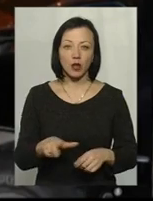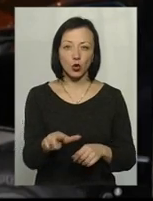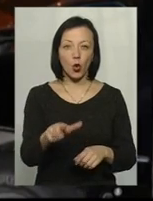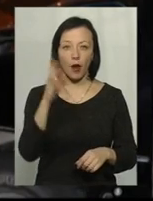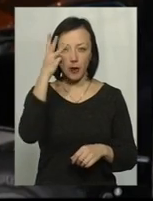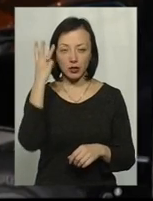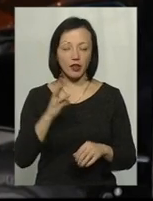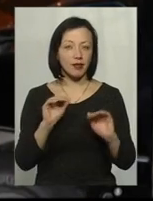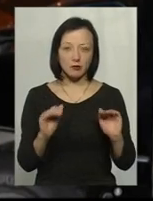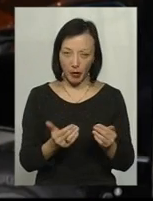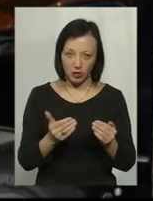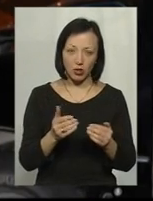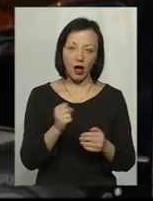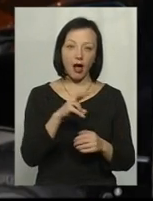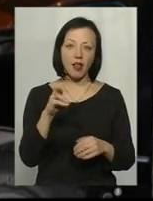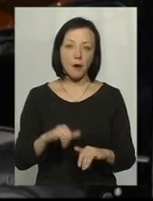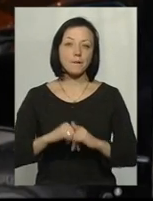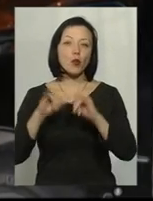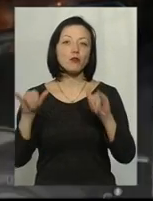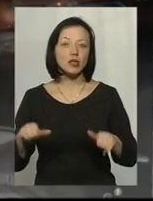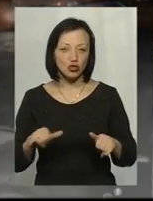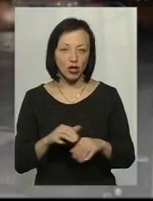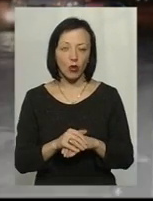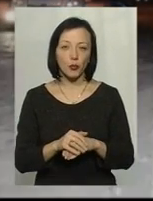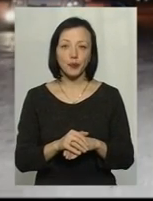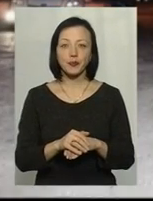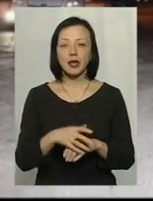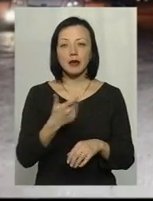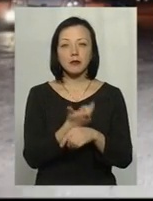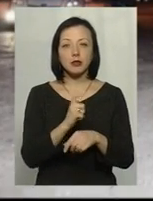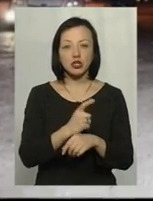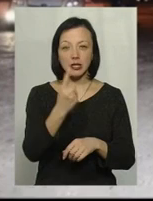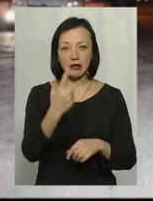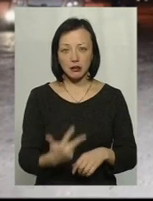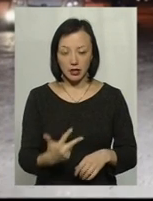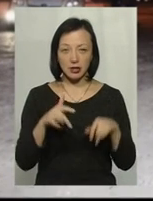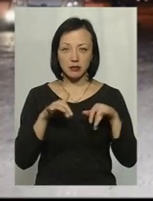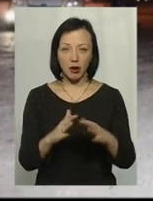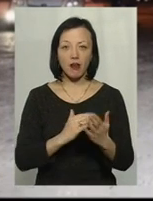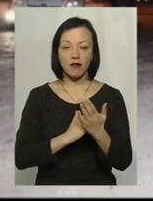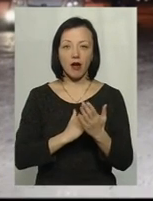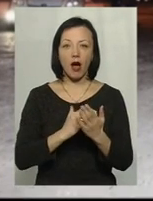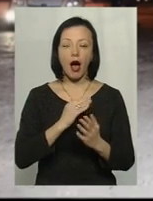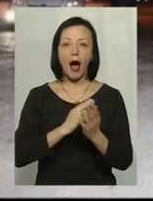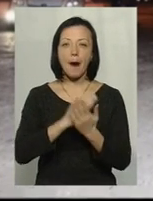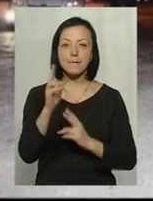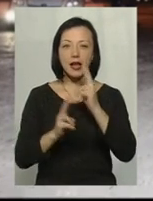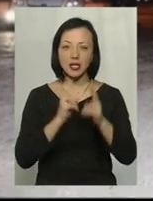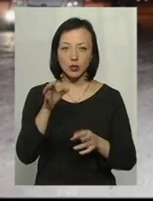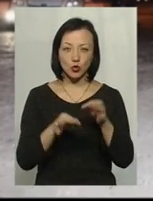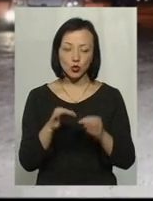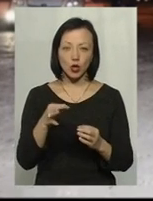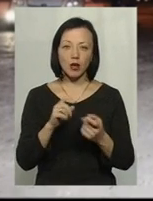Хмельниччини не лише не зменшилося, але й побільшало. Зокрема, більше третини справ обласного апеляційного суду стосуються